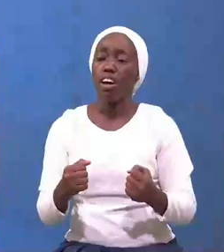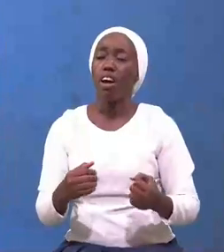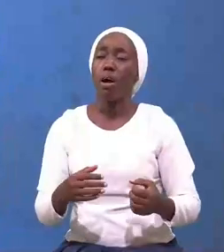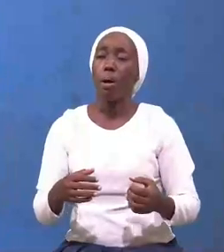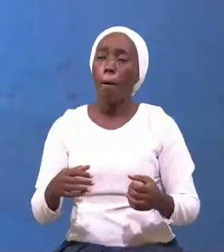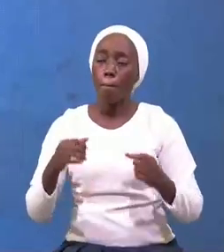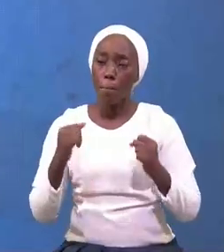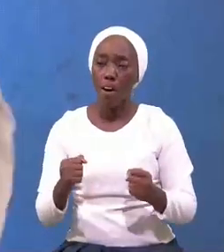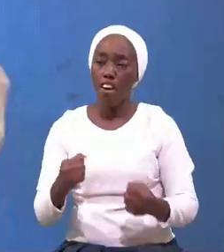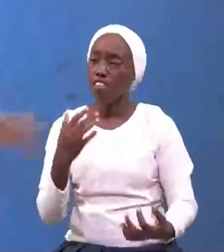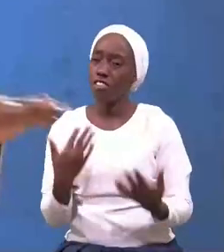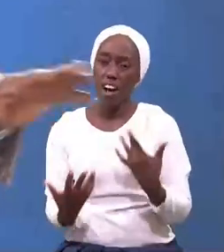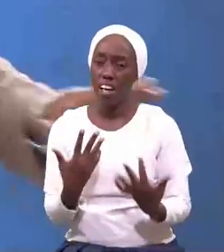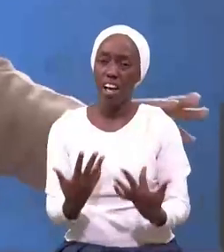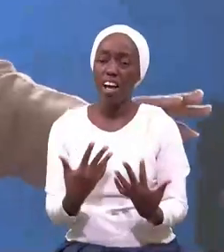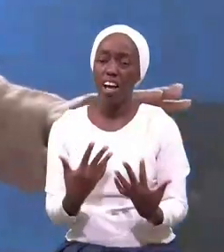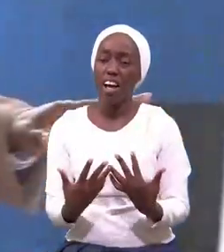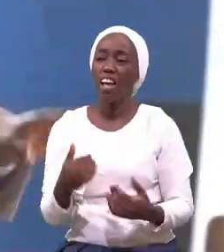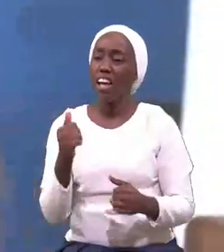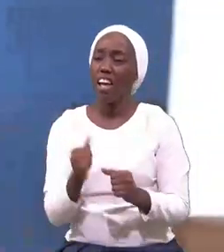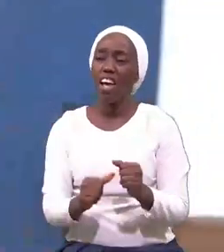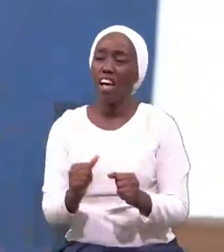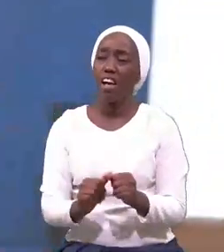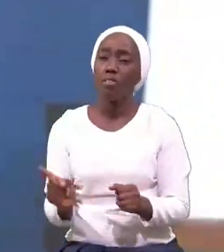le feu, la puissance du feu.